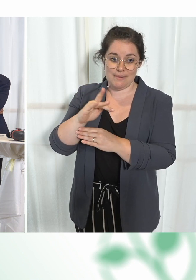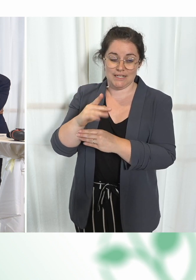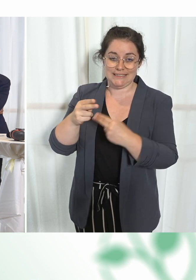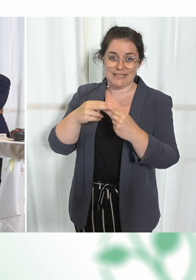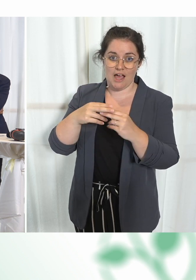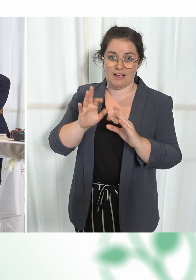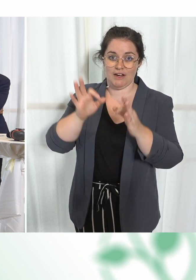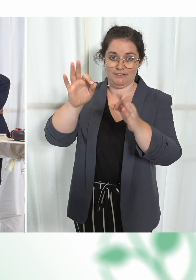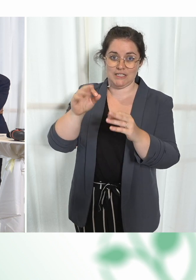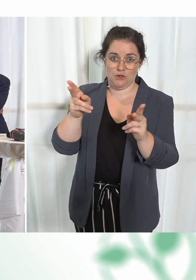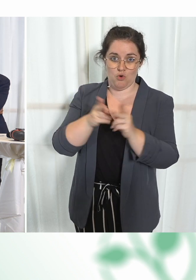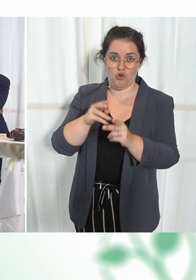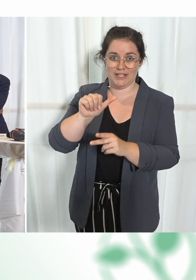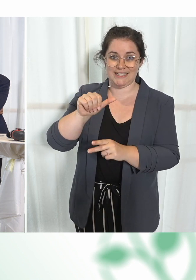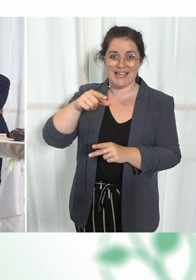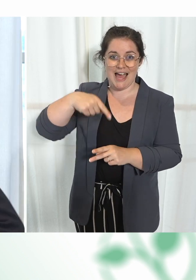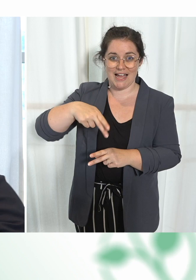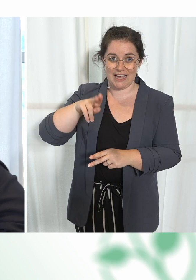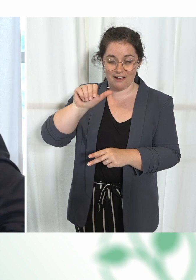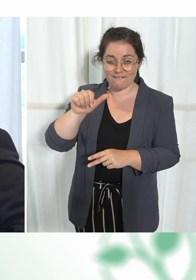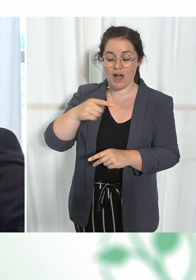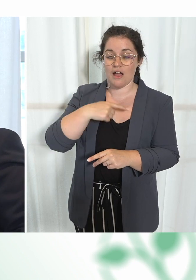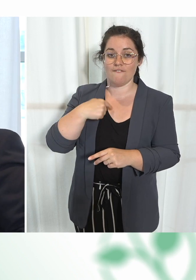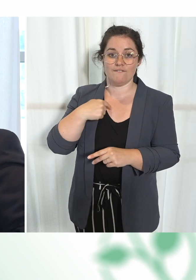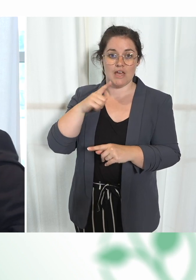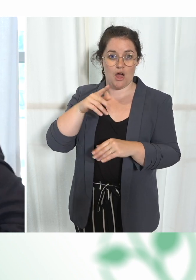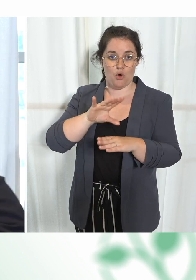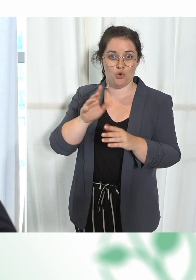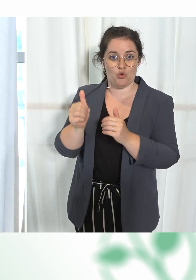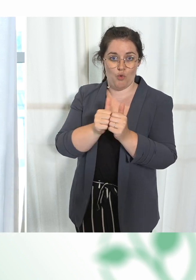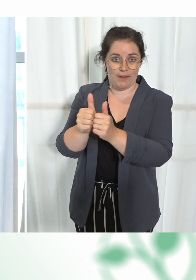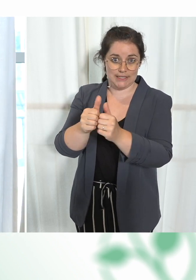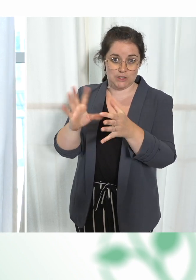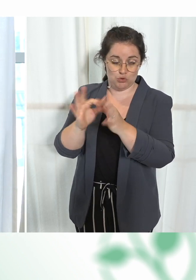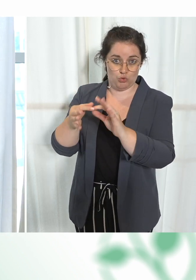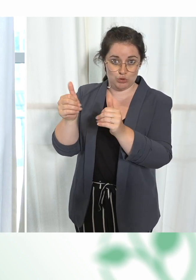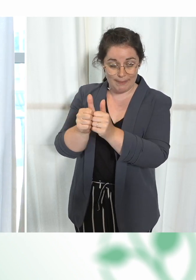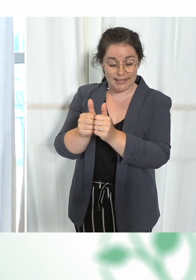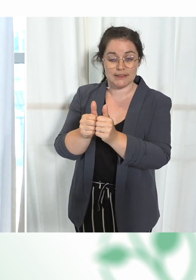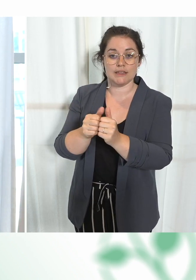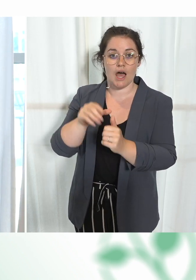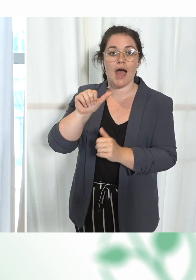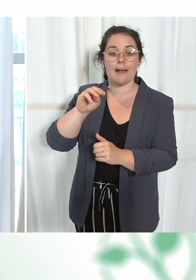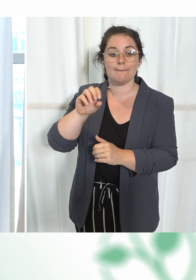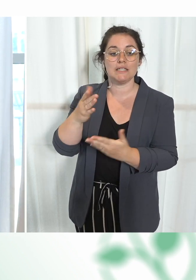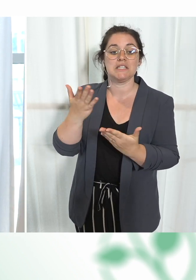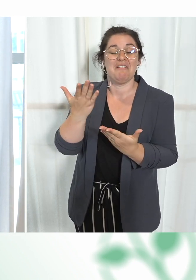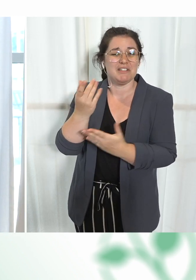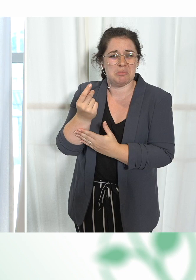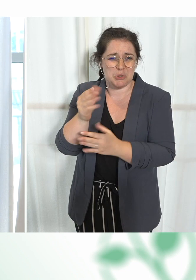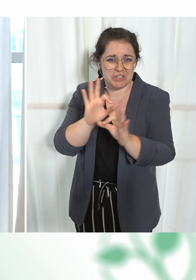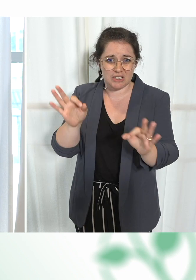abgekürzt. Da sind wir Kooperationspartner auch des AMS. Und was bedeutet das ganz